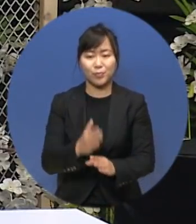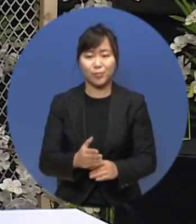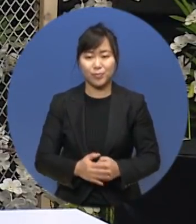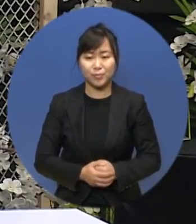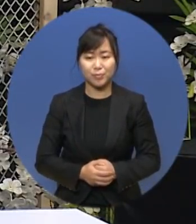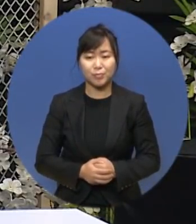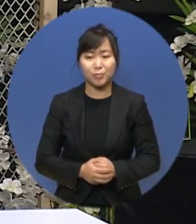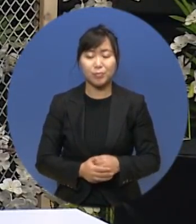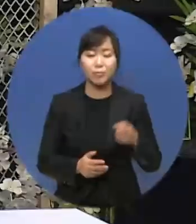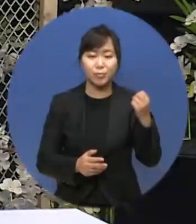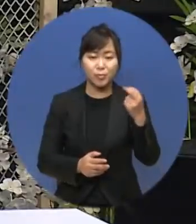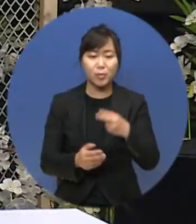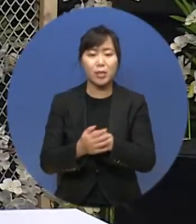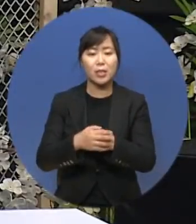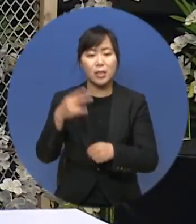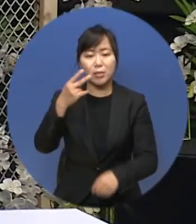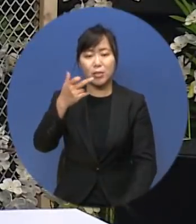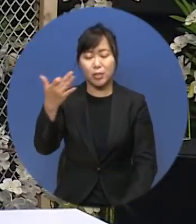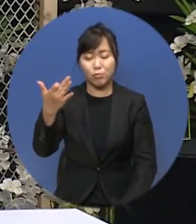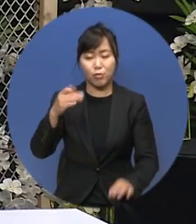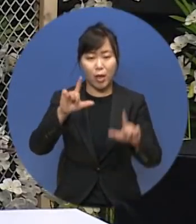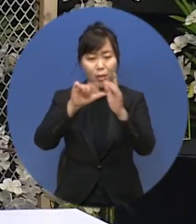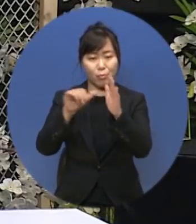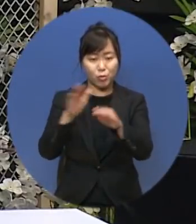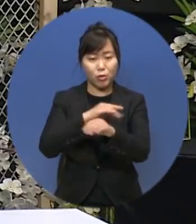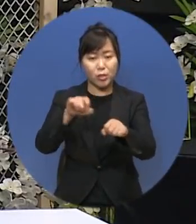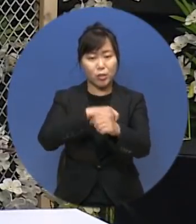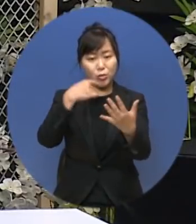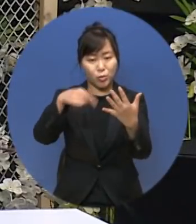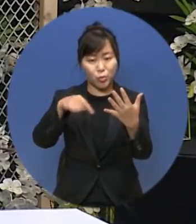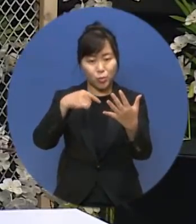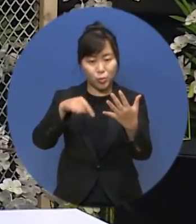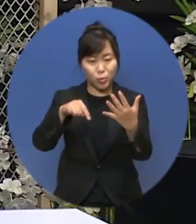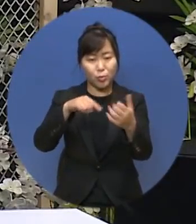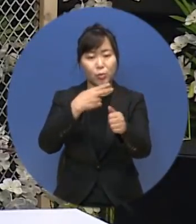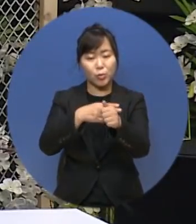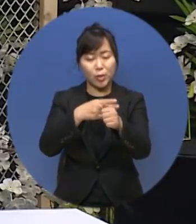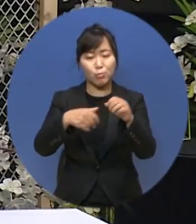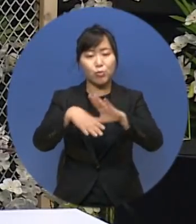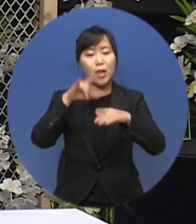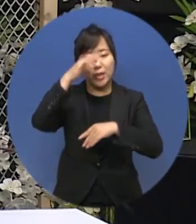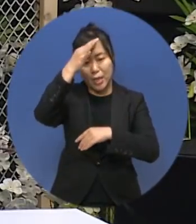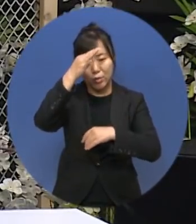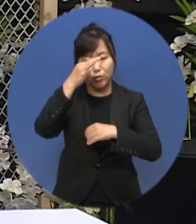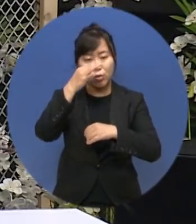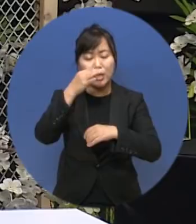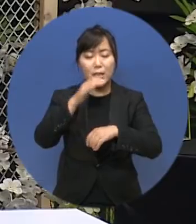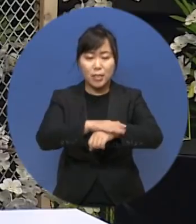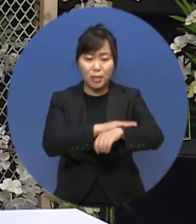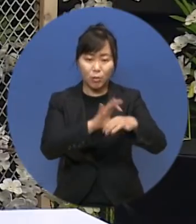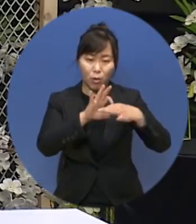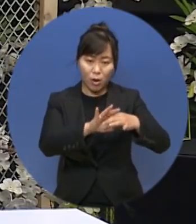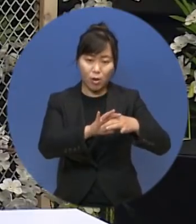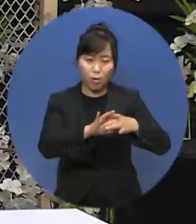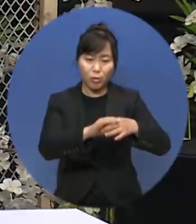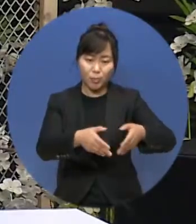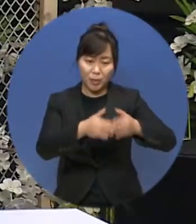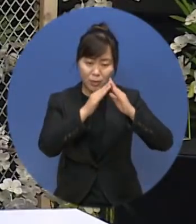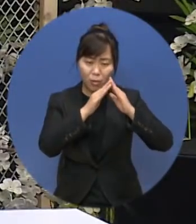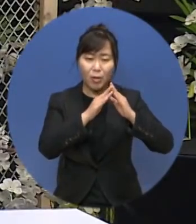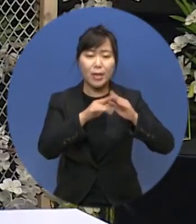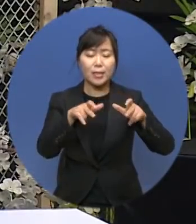있습니다. 또한 19년부터 특수교사 문화예술 실기 분야 직무 연수를 개설해서